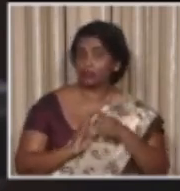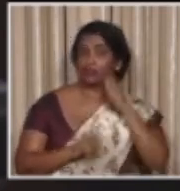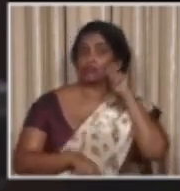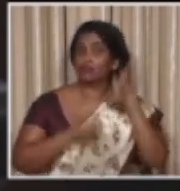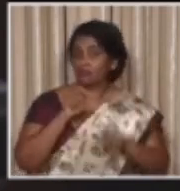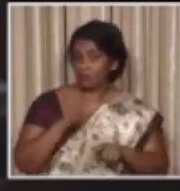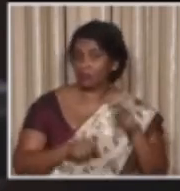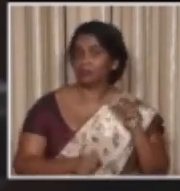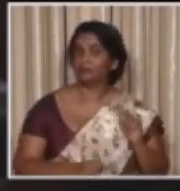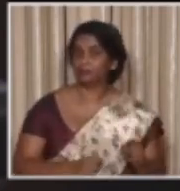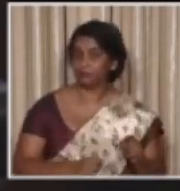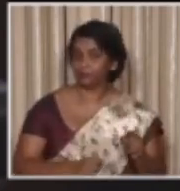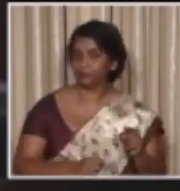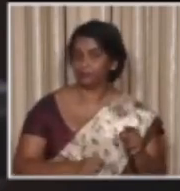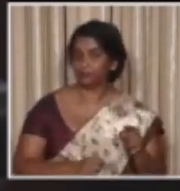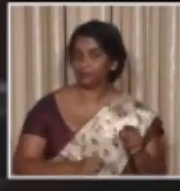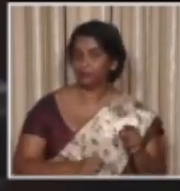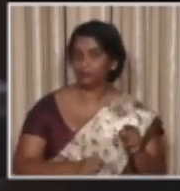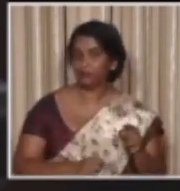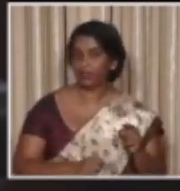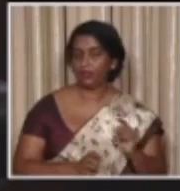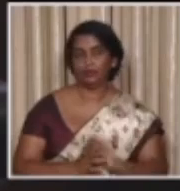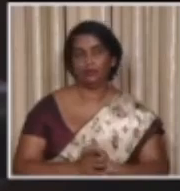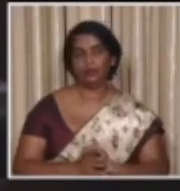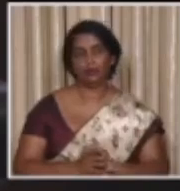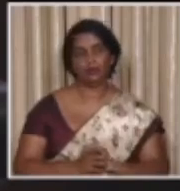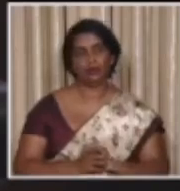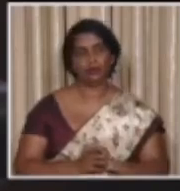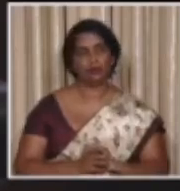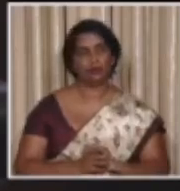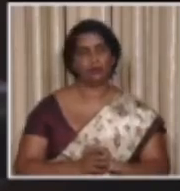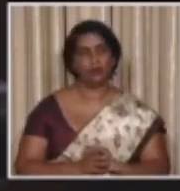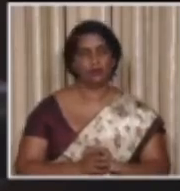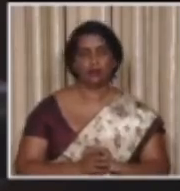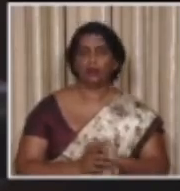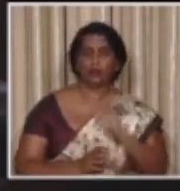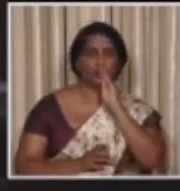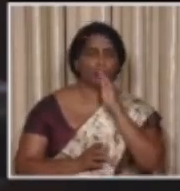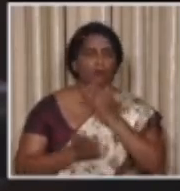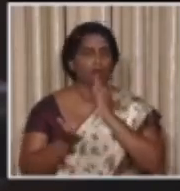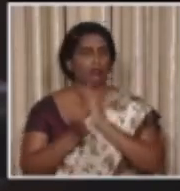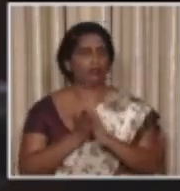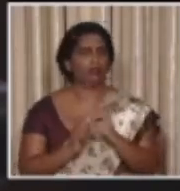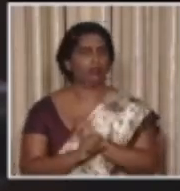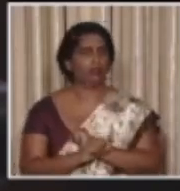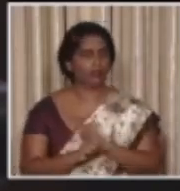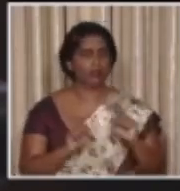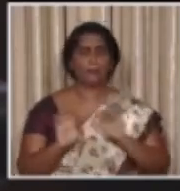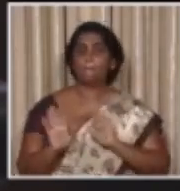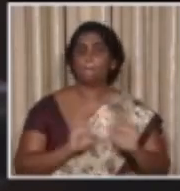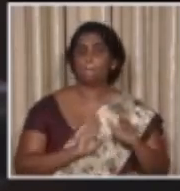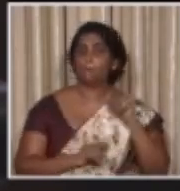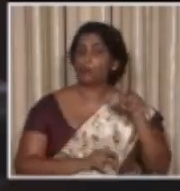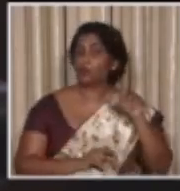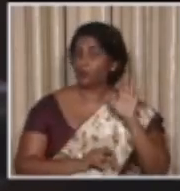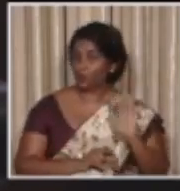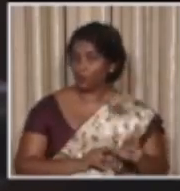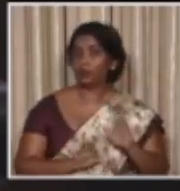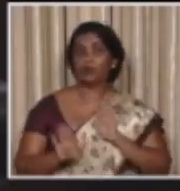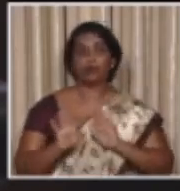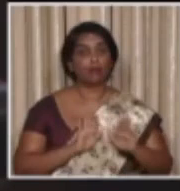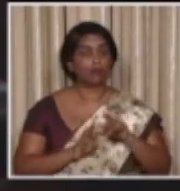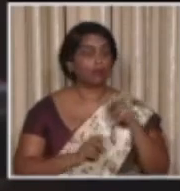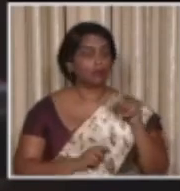இந்த கீழ்த்தரமான செயற்பாடுகளை முன்னெடுப்பதன் மூலம் ஆட்சியை தக்க வைத்துக் கொள்வதற்குரிய வேலையை